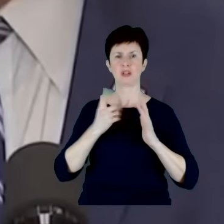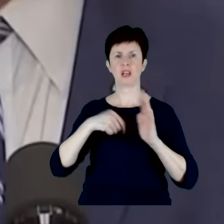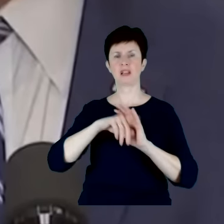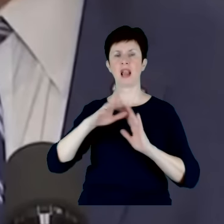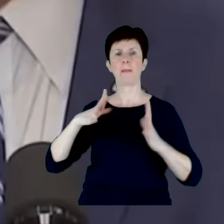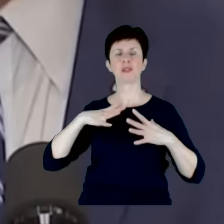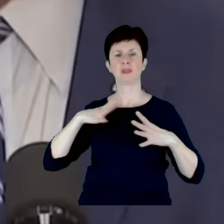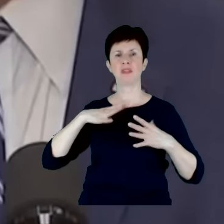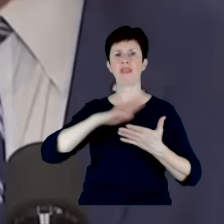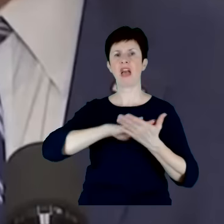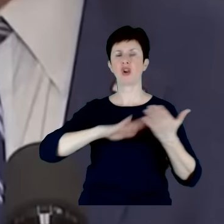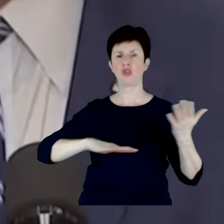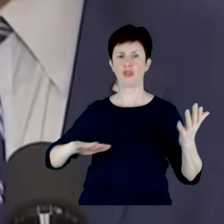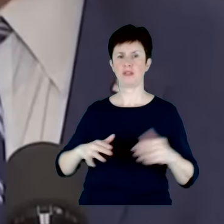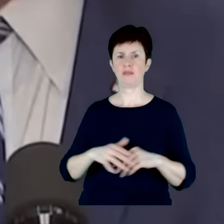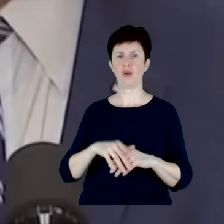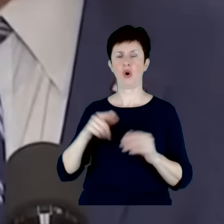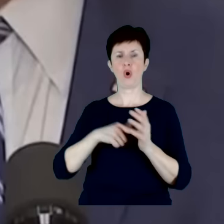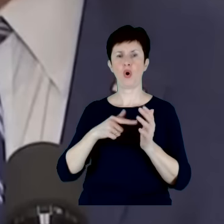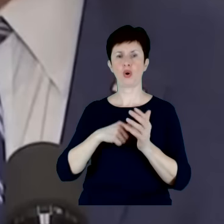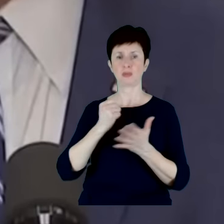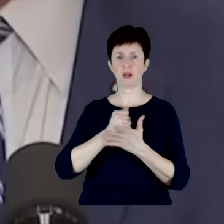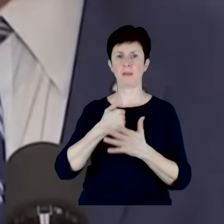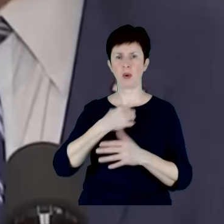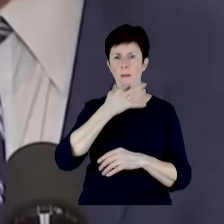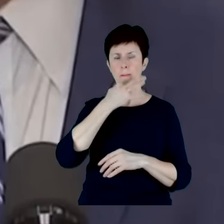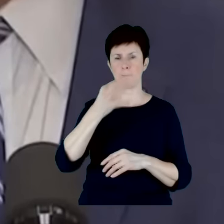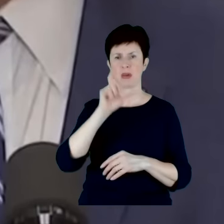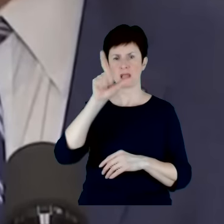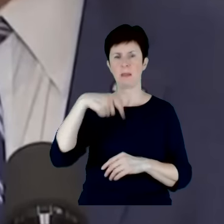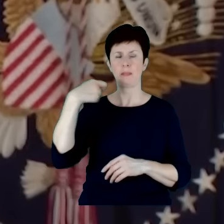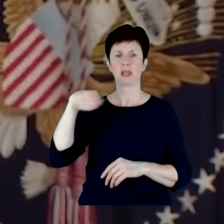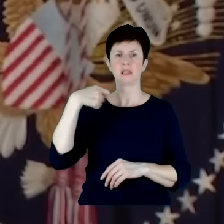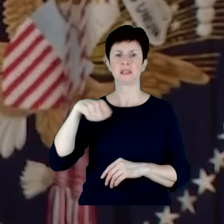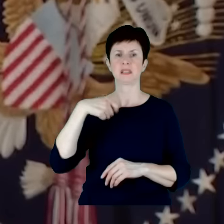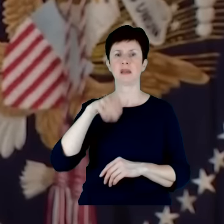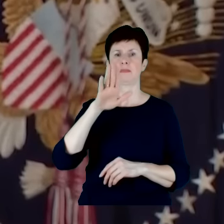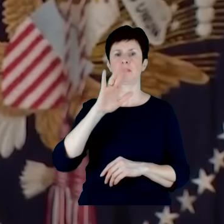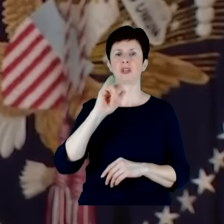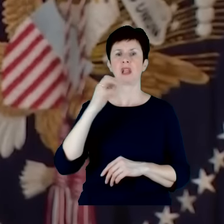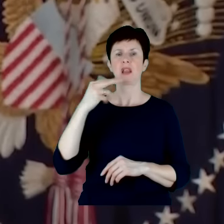tę sprawę był pytany prezydent USA Joe Biden.